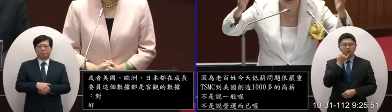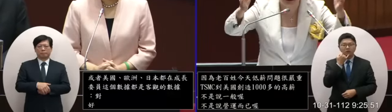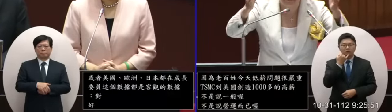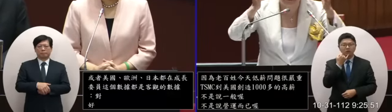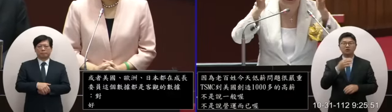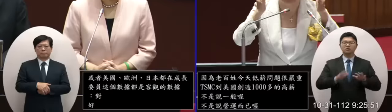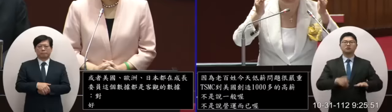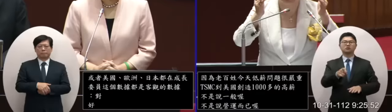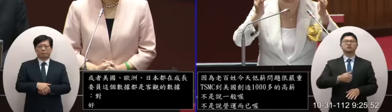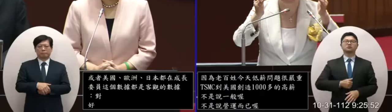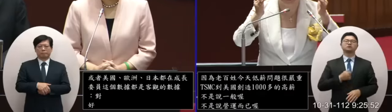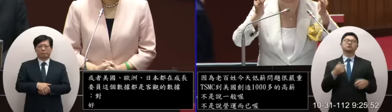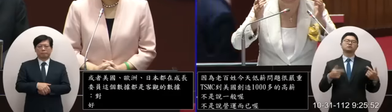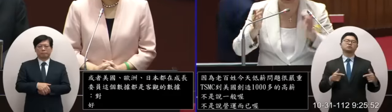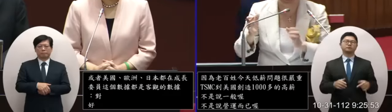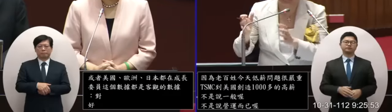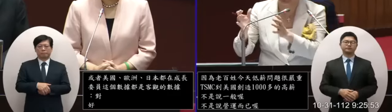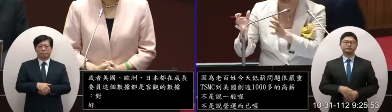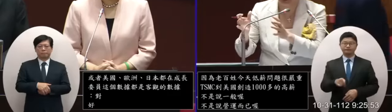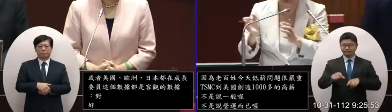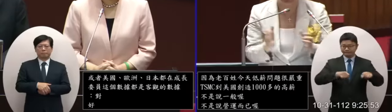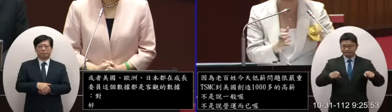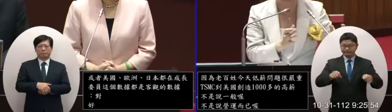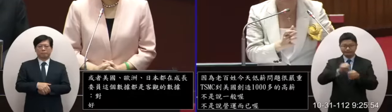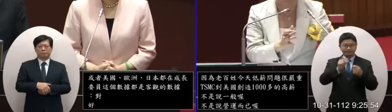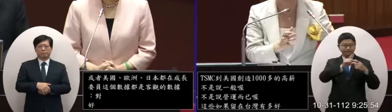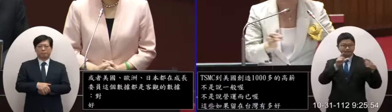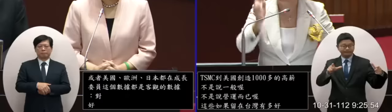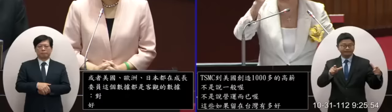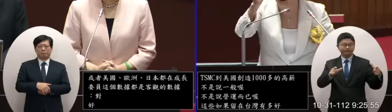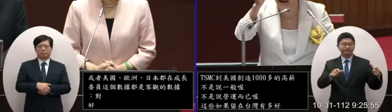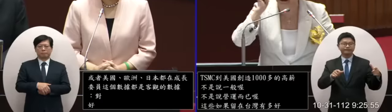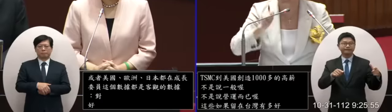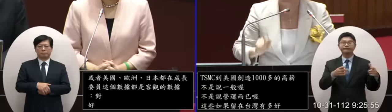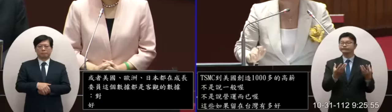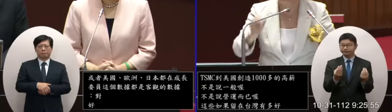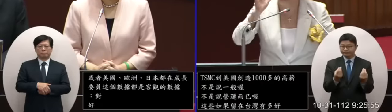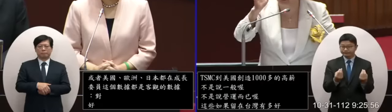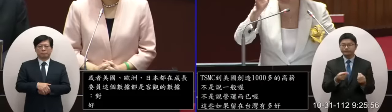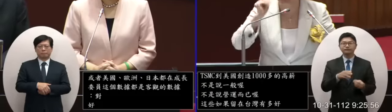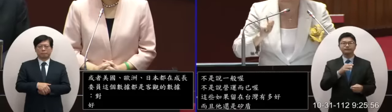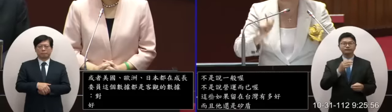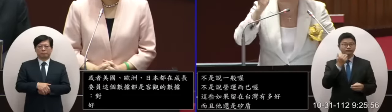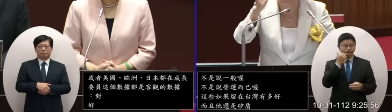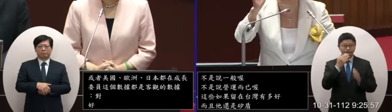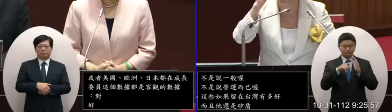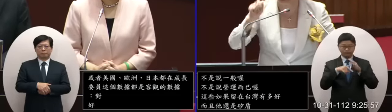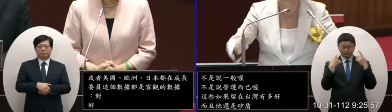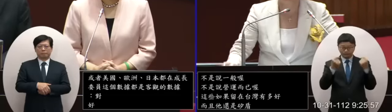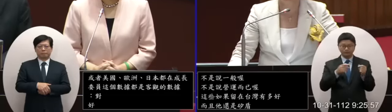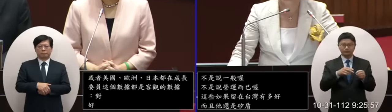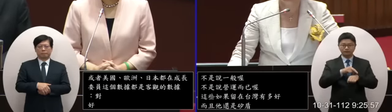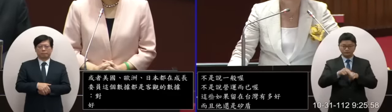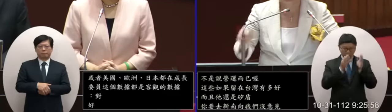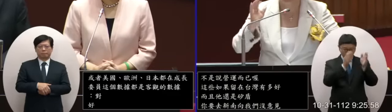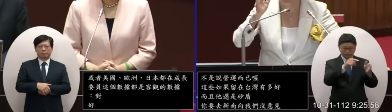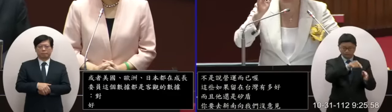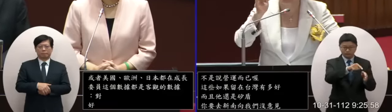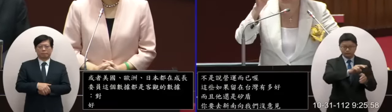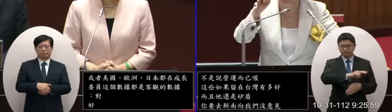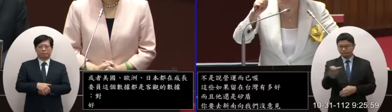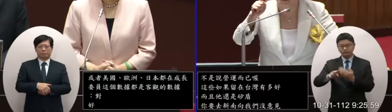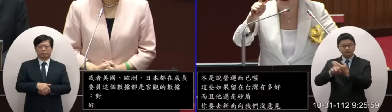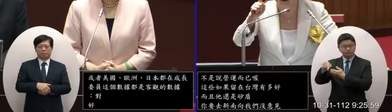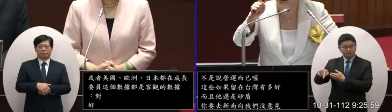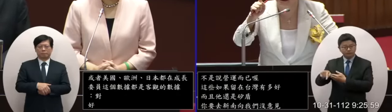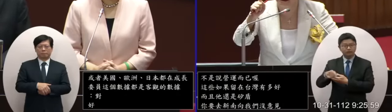你就算饼不要做大，你要把东挪到西也 OK， 你的规划，你执政团队的规划我们